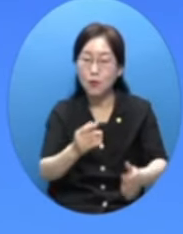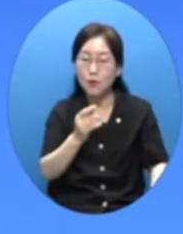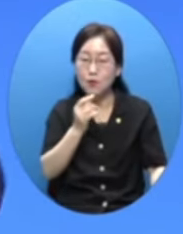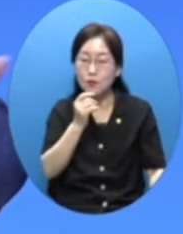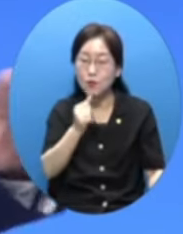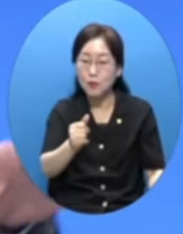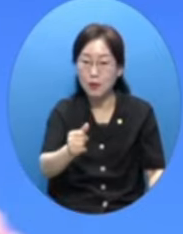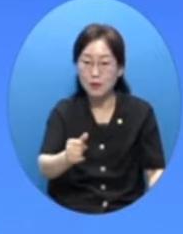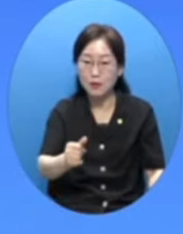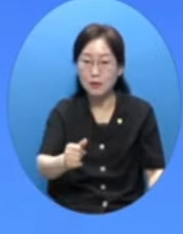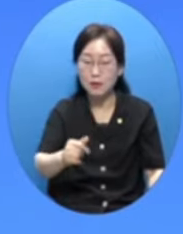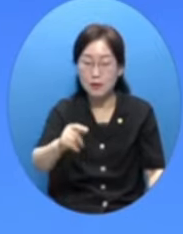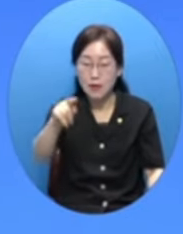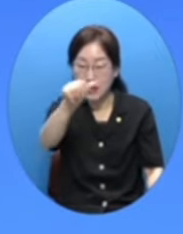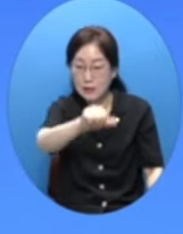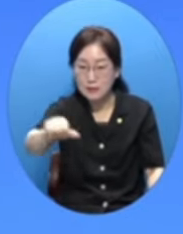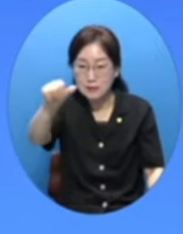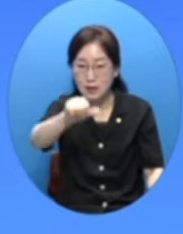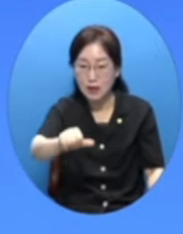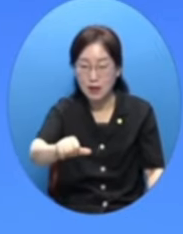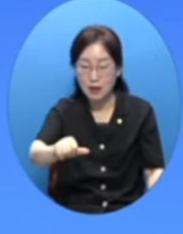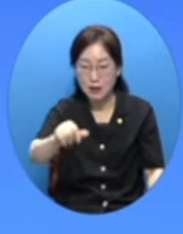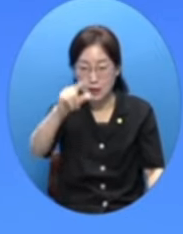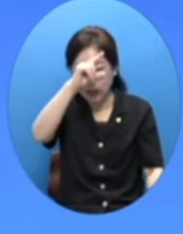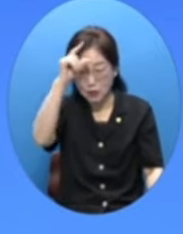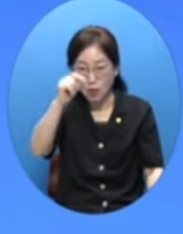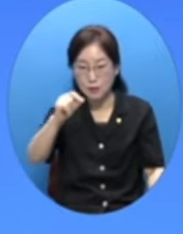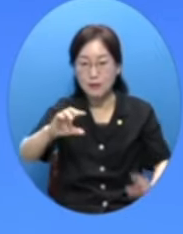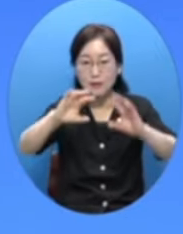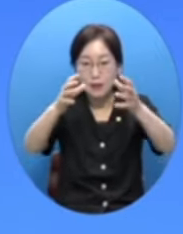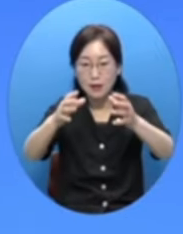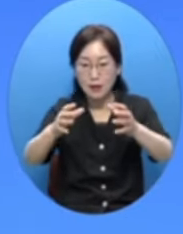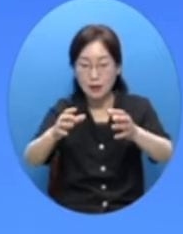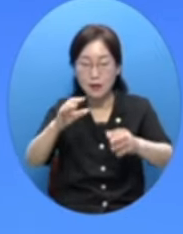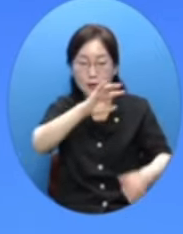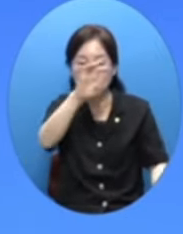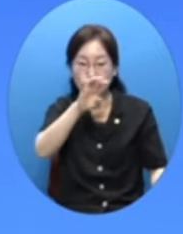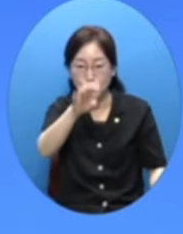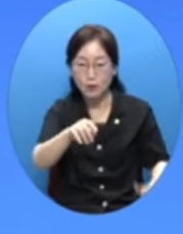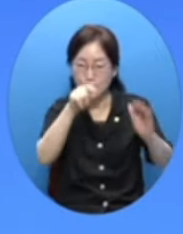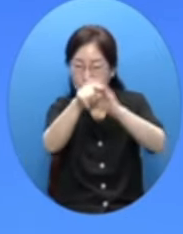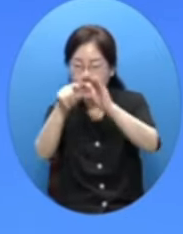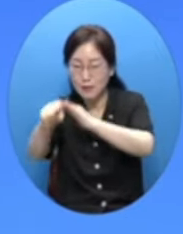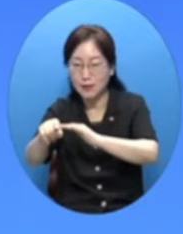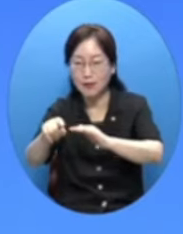그리고 온 유럽에 다니면서 복음을 전하고 교회를 세워서